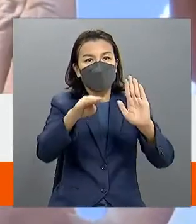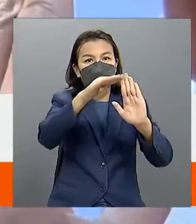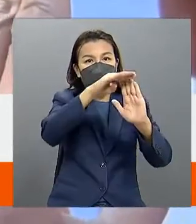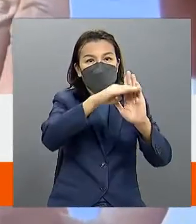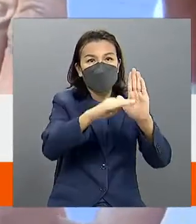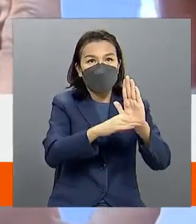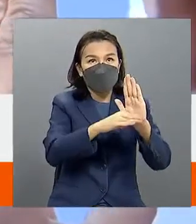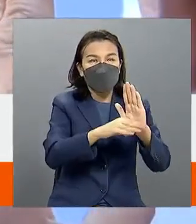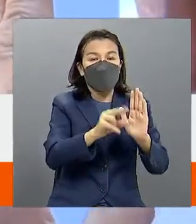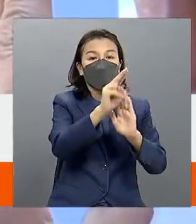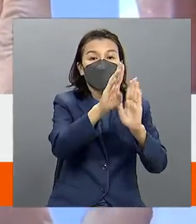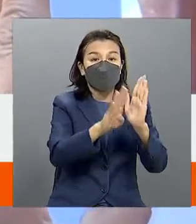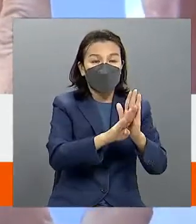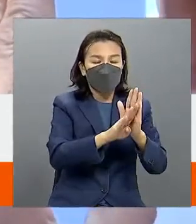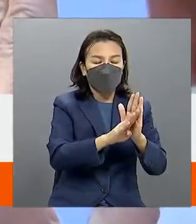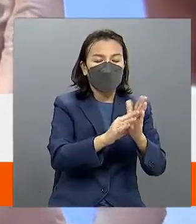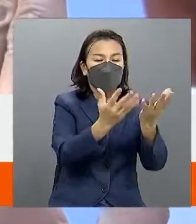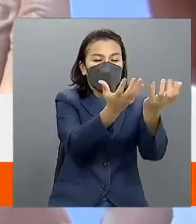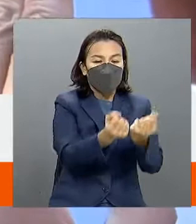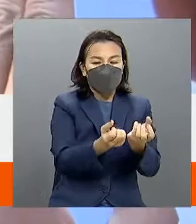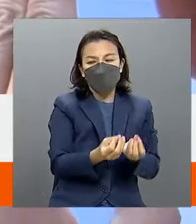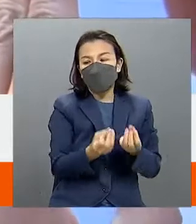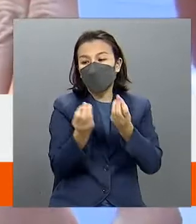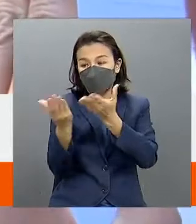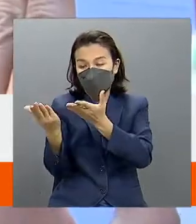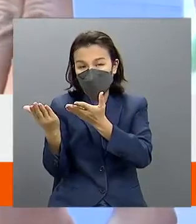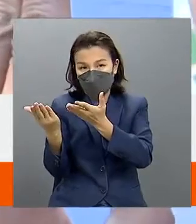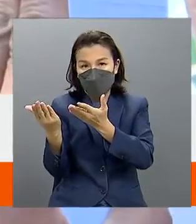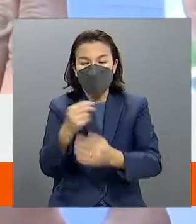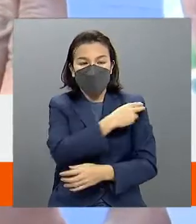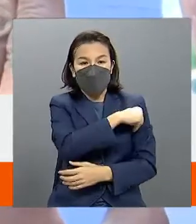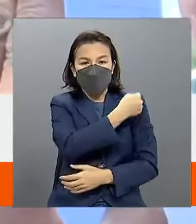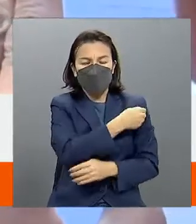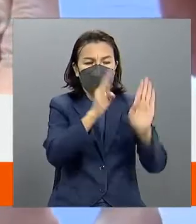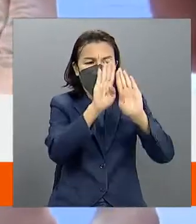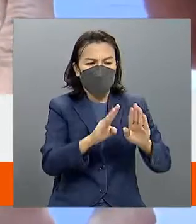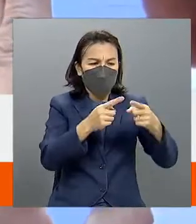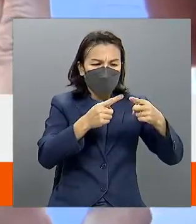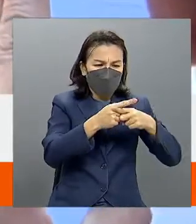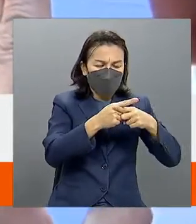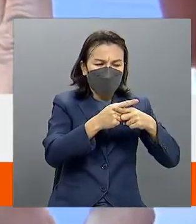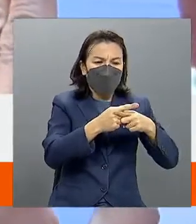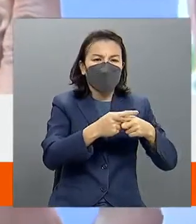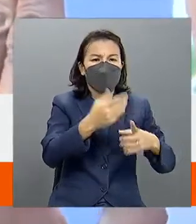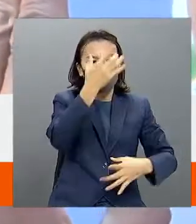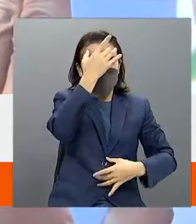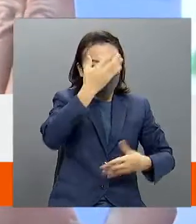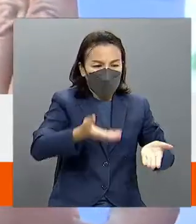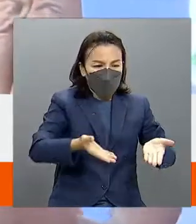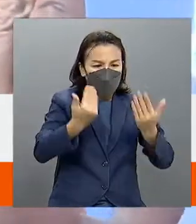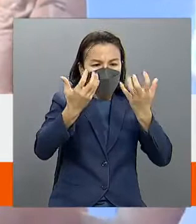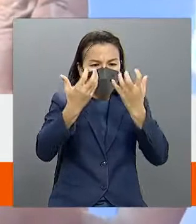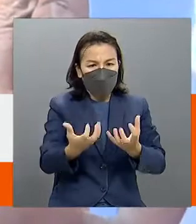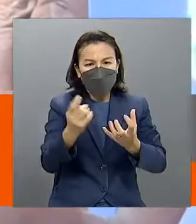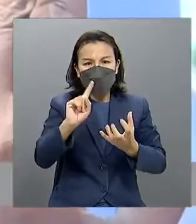ต่อสถานบริการสาธารณสุขตามระดับความเจ็บป่วยความรุนแรงที่เกิดขึ้นครับโดยที่เบื้องต้นก็จะ